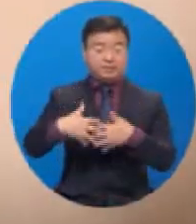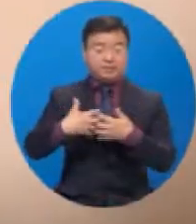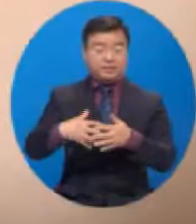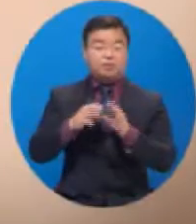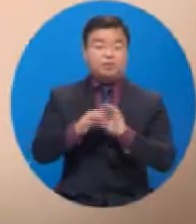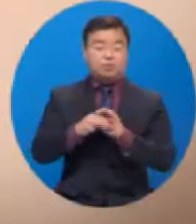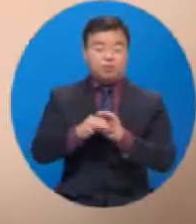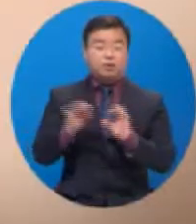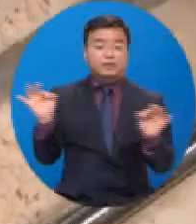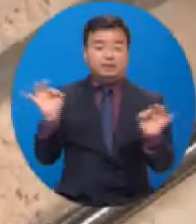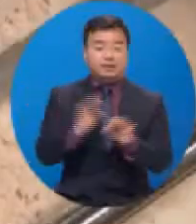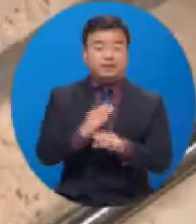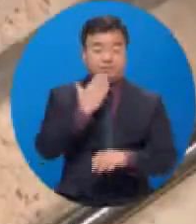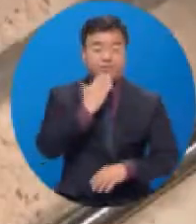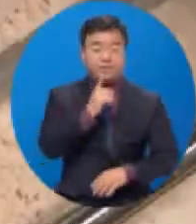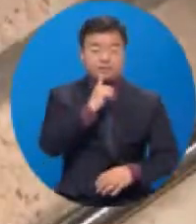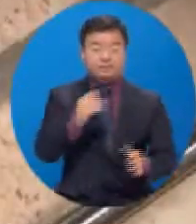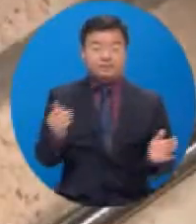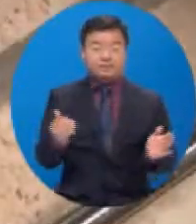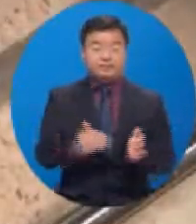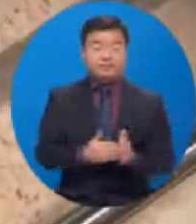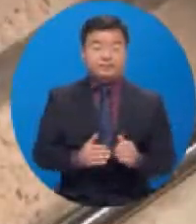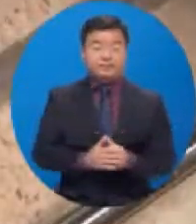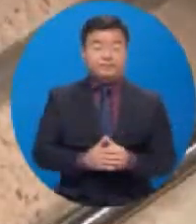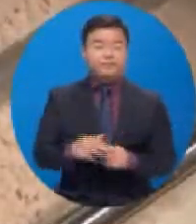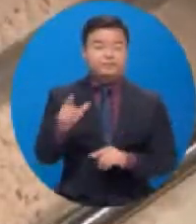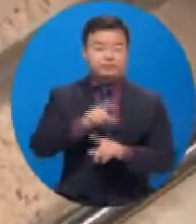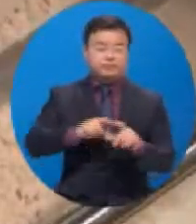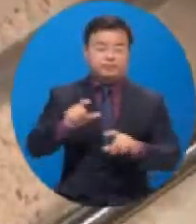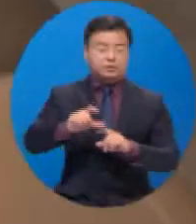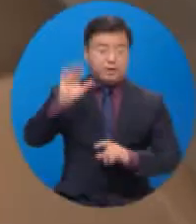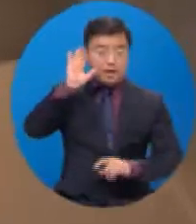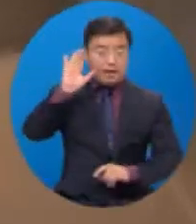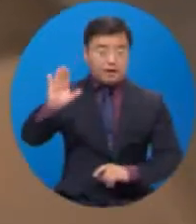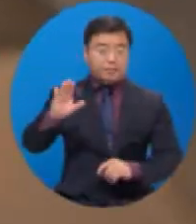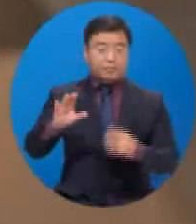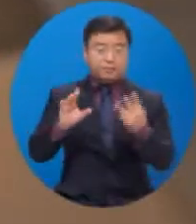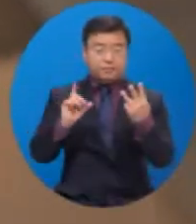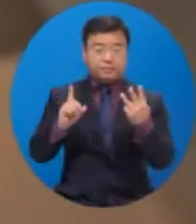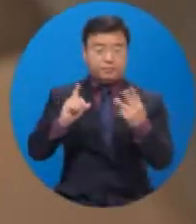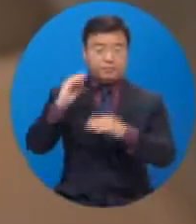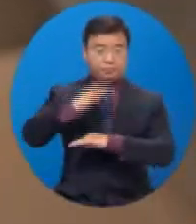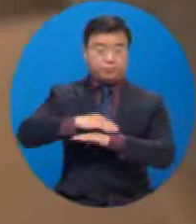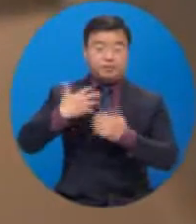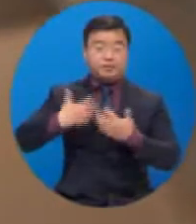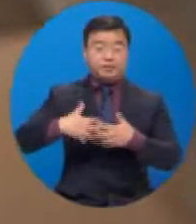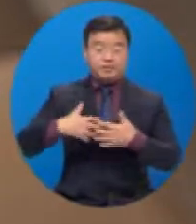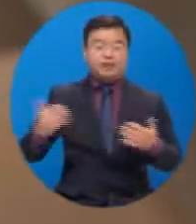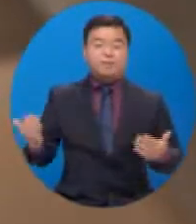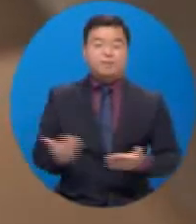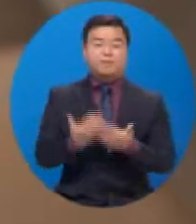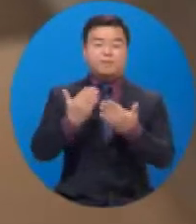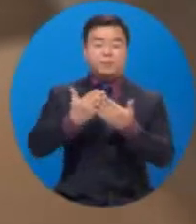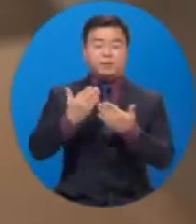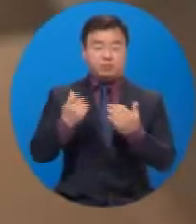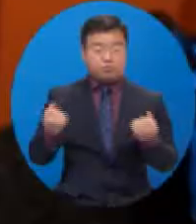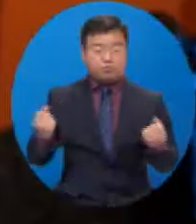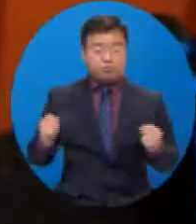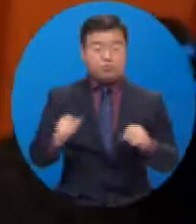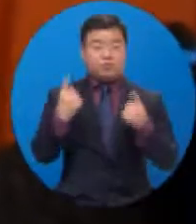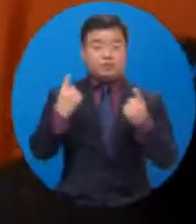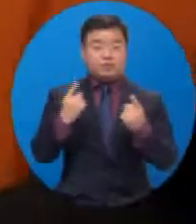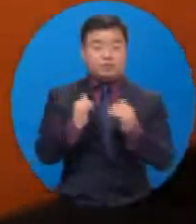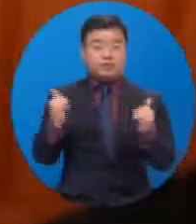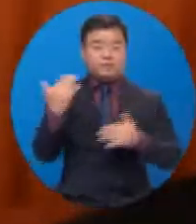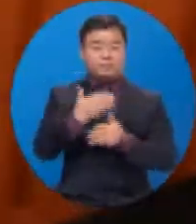그는 덧붙였는데요. 더 나아가 3D 프린터 기술의 발전과 함께 사람들은 더